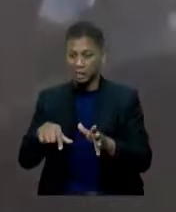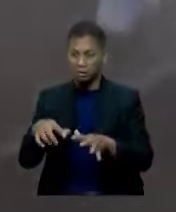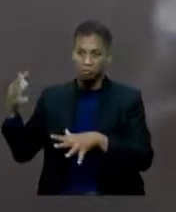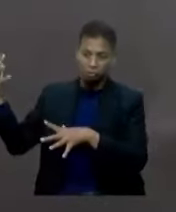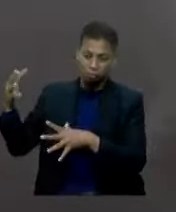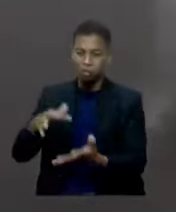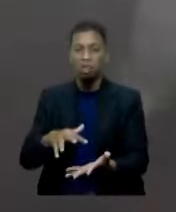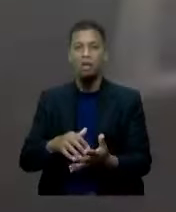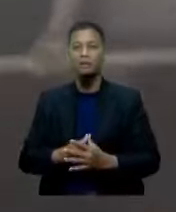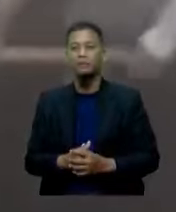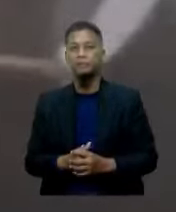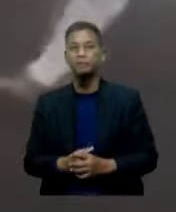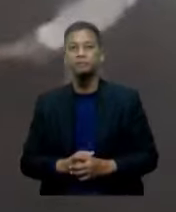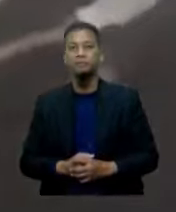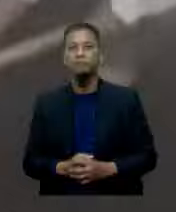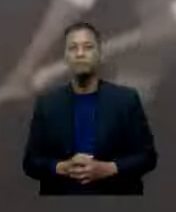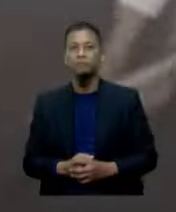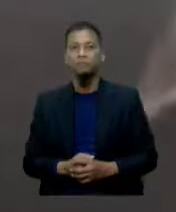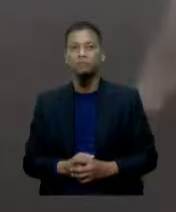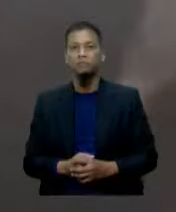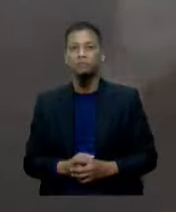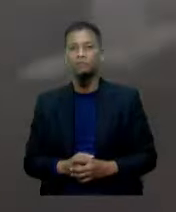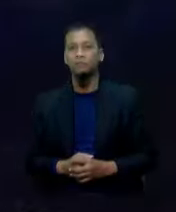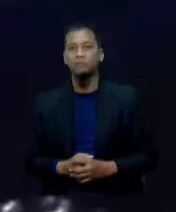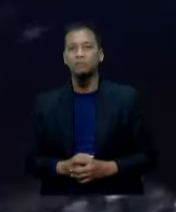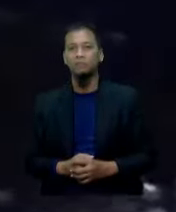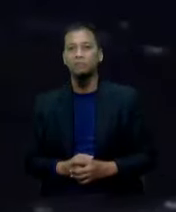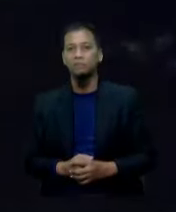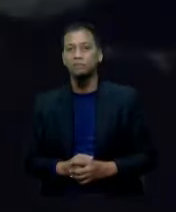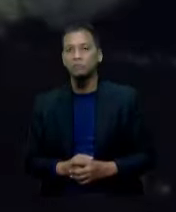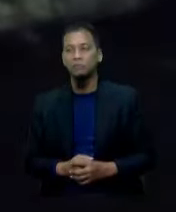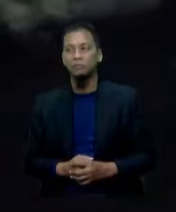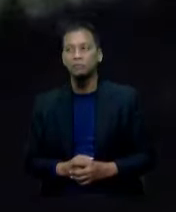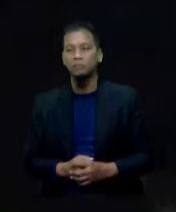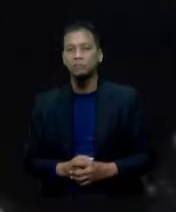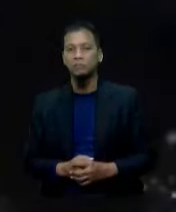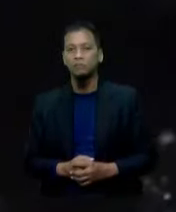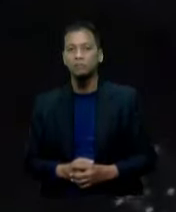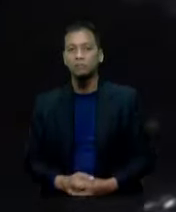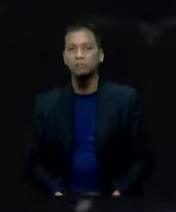Dari Kabupaten Bandung Barat, Jawa Barat, Yuwono, iNews, melaporkan.